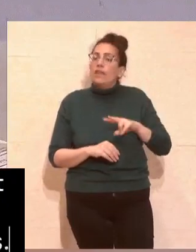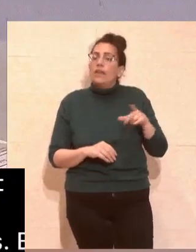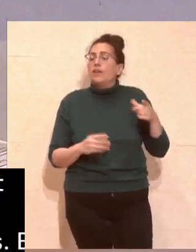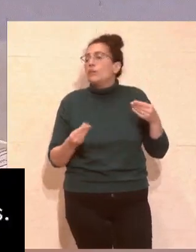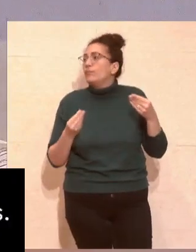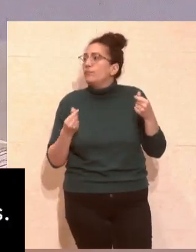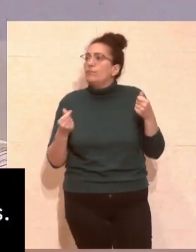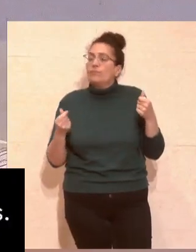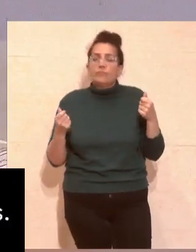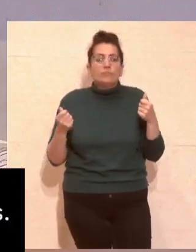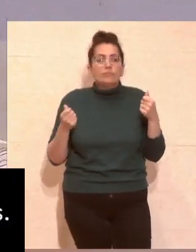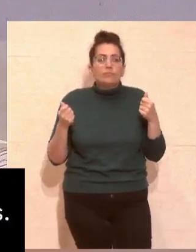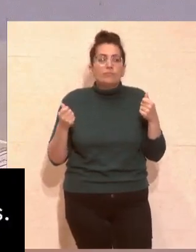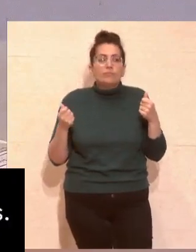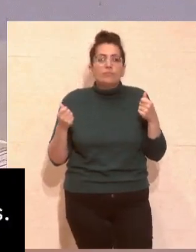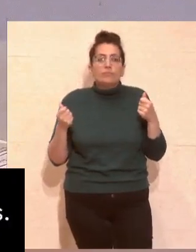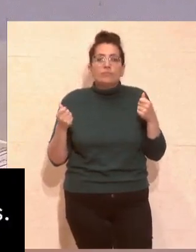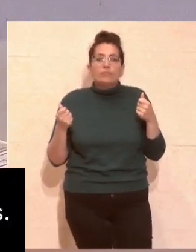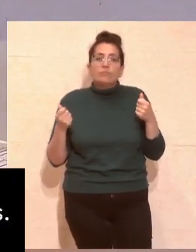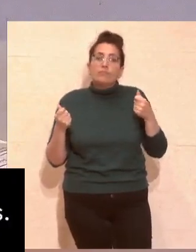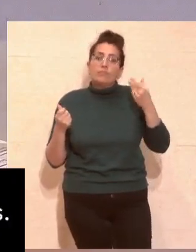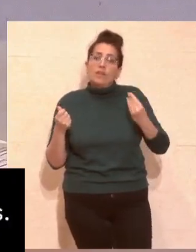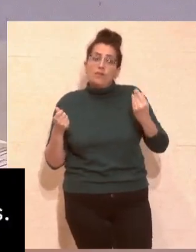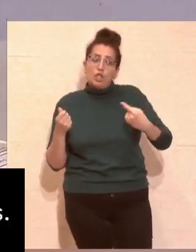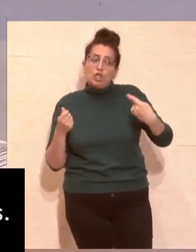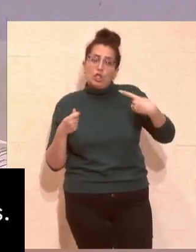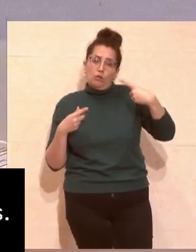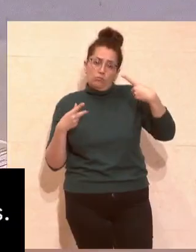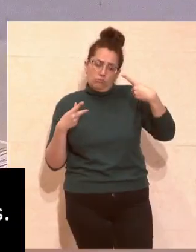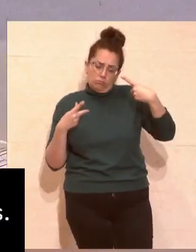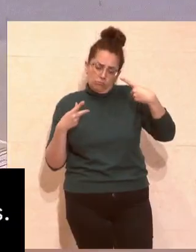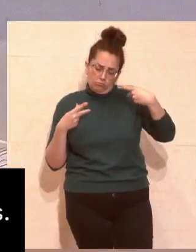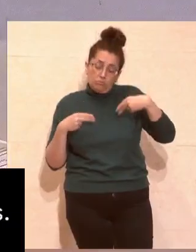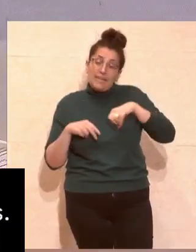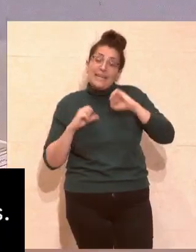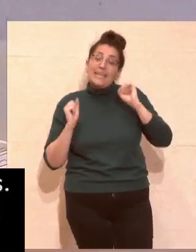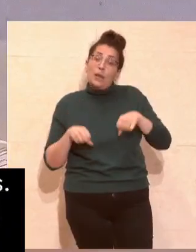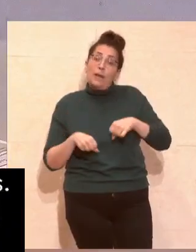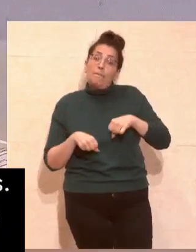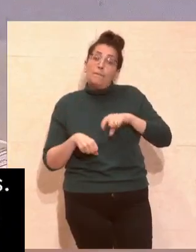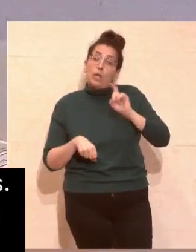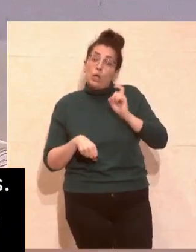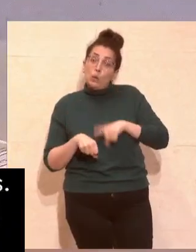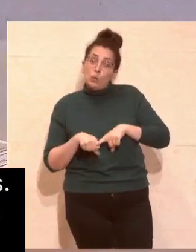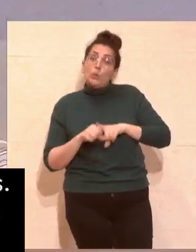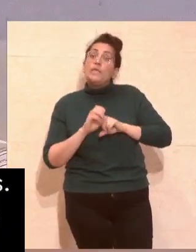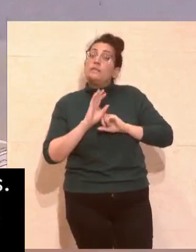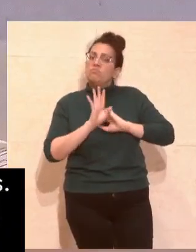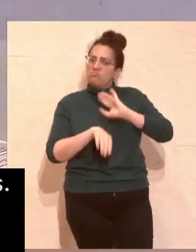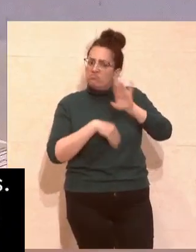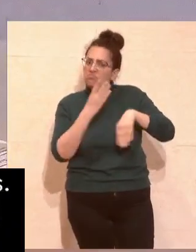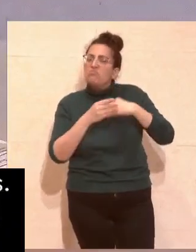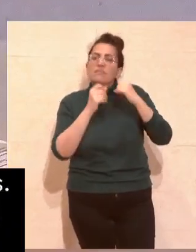comme plus l'enfant est capable de s'endormir par lui-même au début de la nuit, moins il va signaler par la suite son